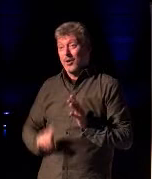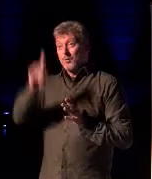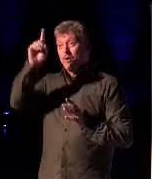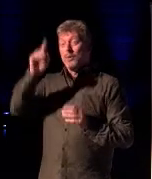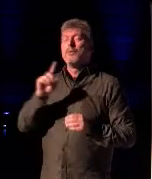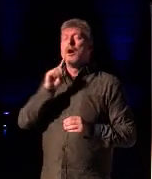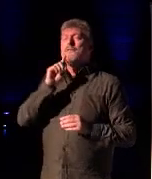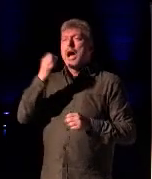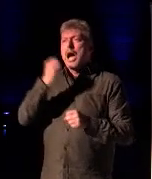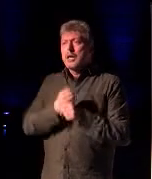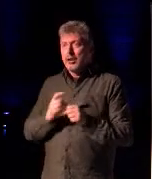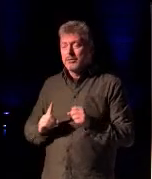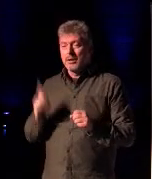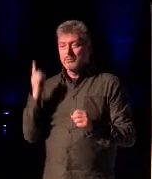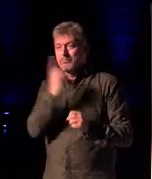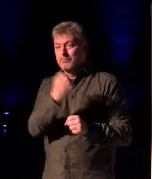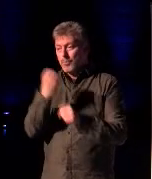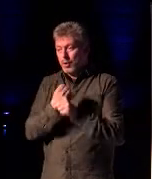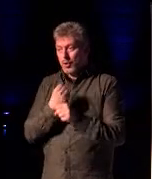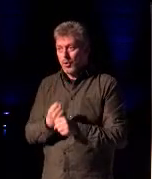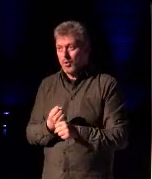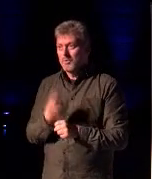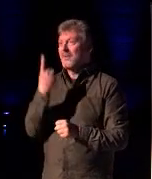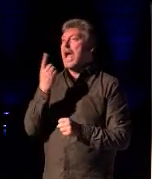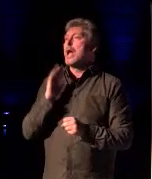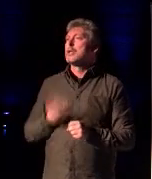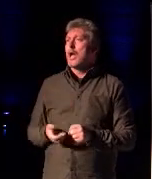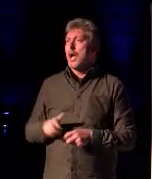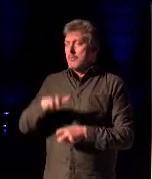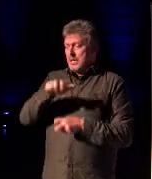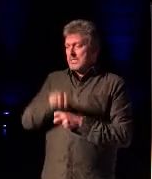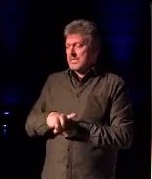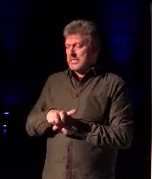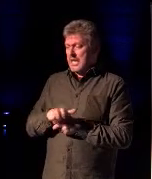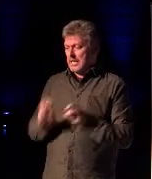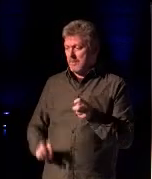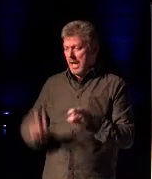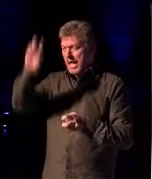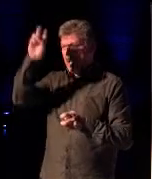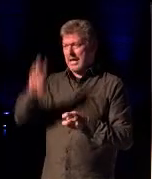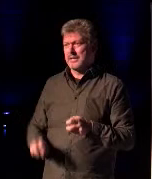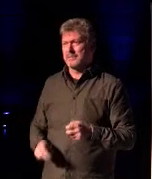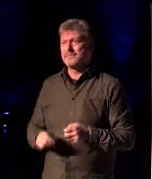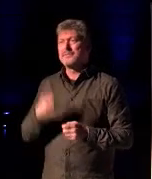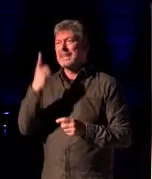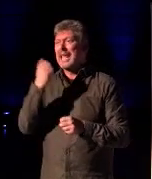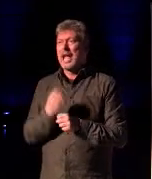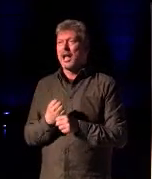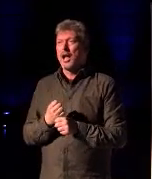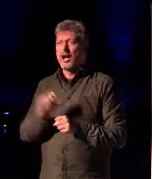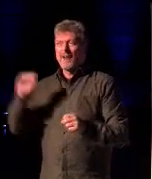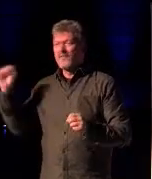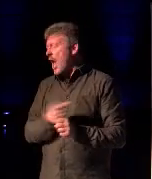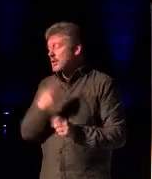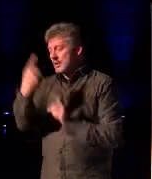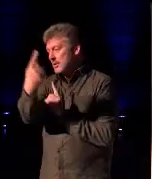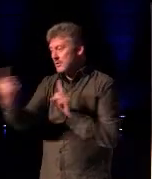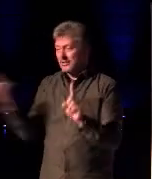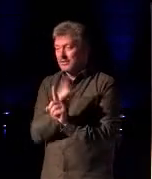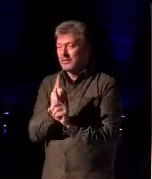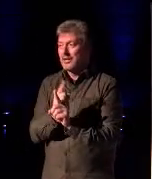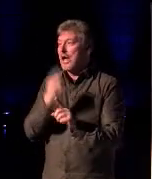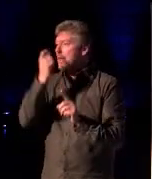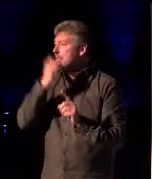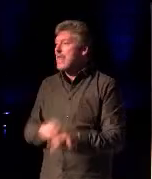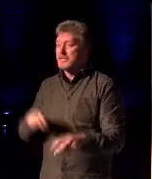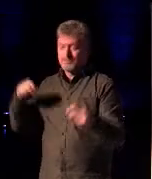og hver gang jeg kom på jobb, så satte en dame ved heisen. Og en gang kom jeg raskt rundt hjørnet, så raskt at